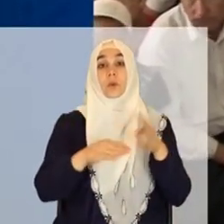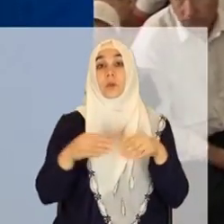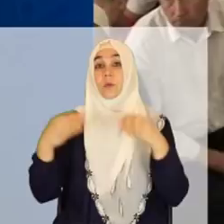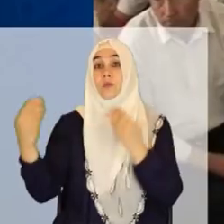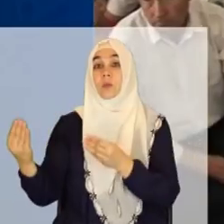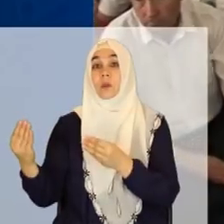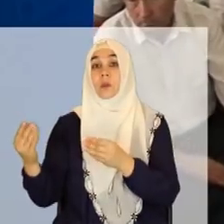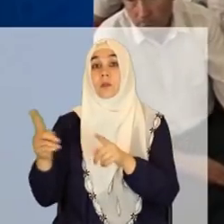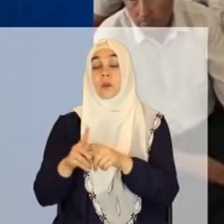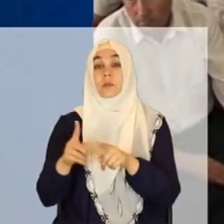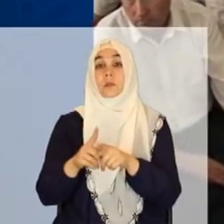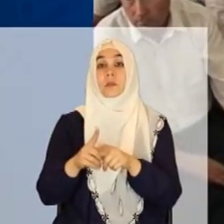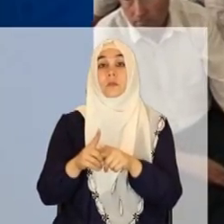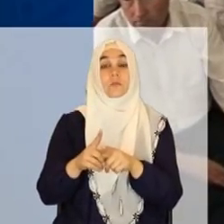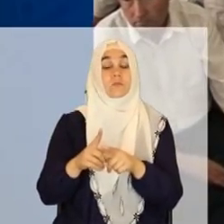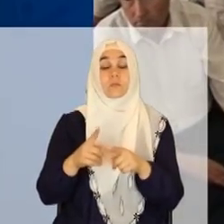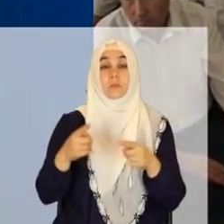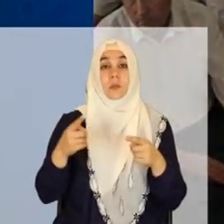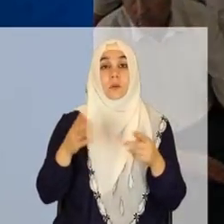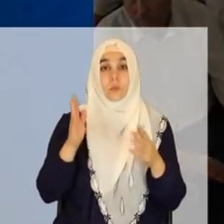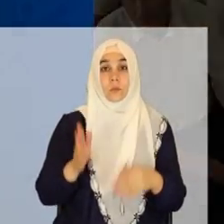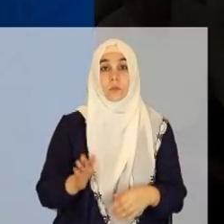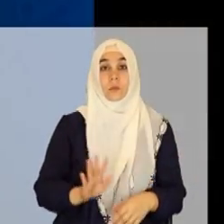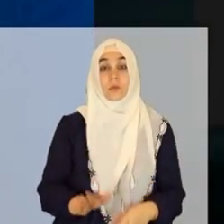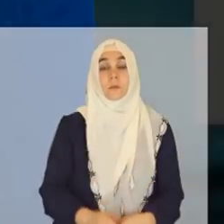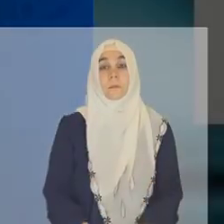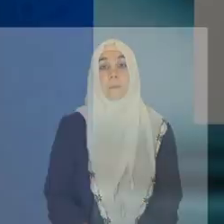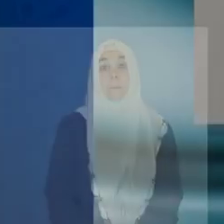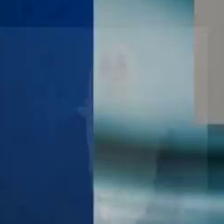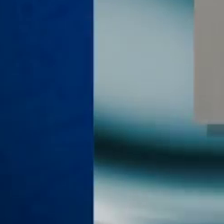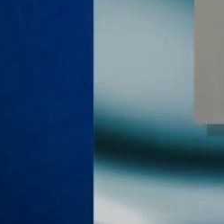topshirmaguncha zakotni, demak, nimasi hisobi bo'lmaydi.